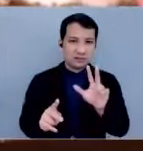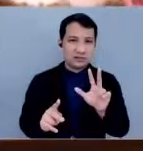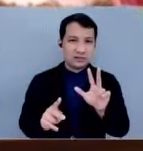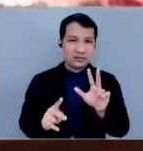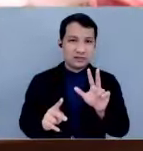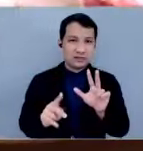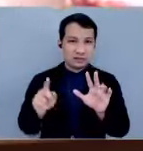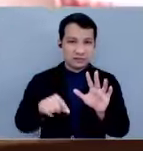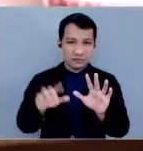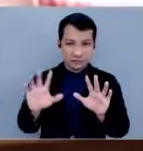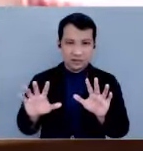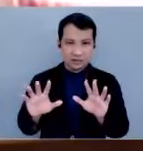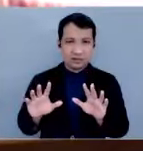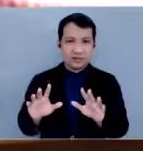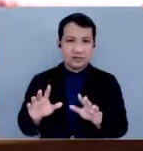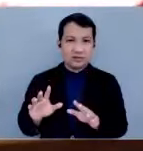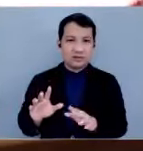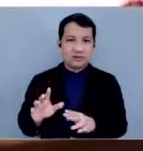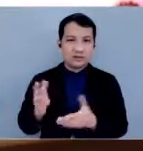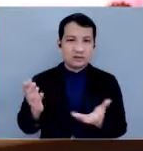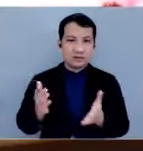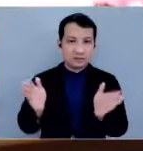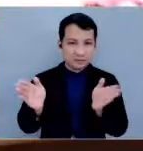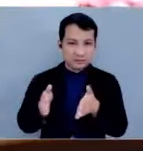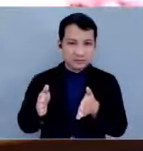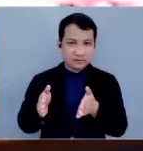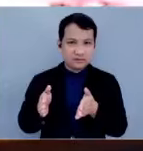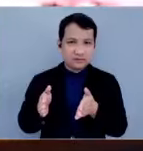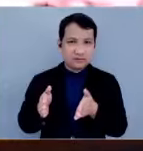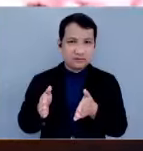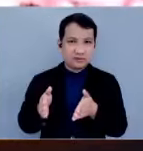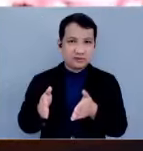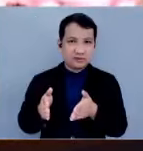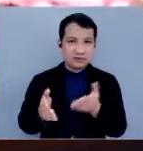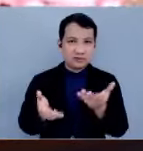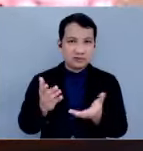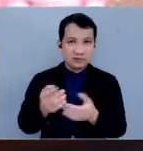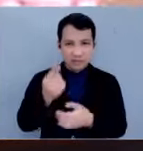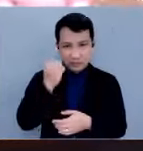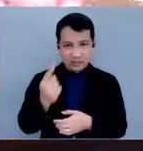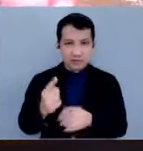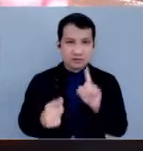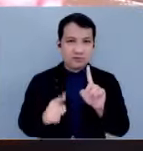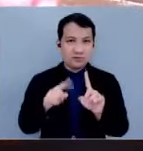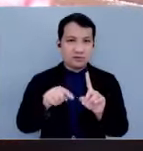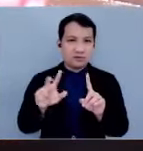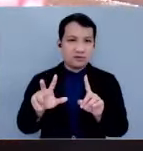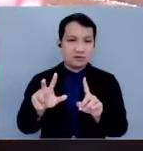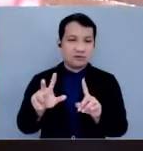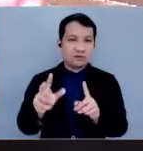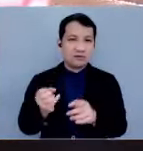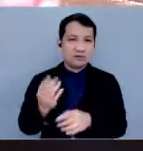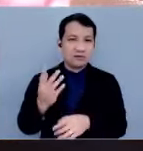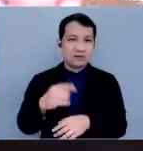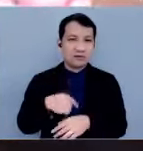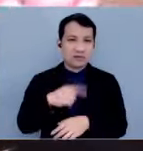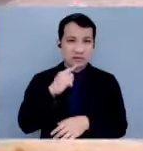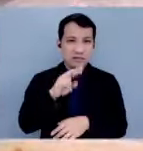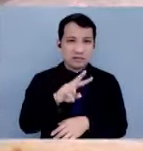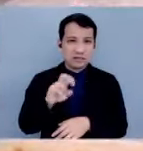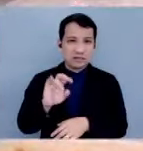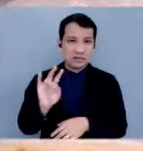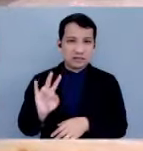oh. Sakto. And then you have the smaller sizes. Yes, that's a solo size, 1 to 2 persons lang po. Magkano naman?